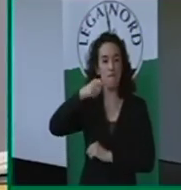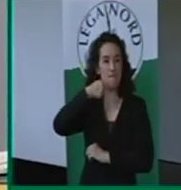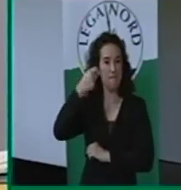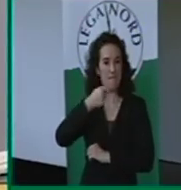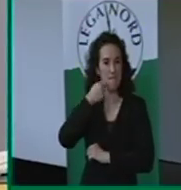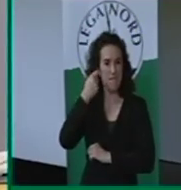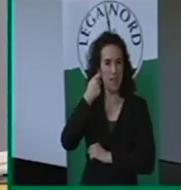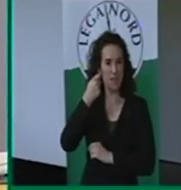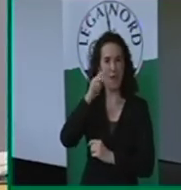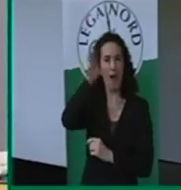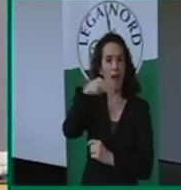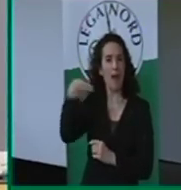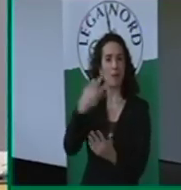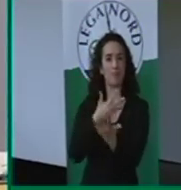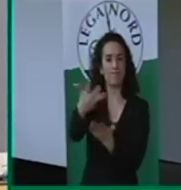raccontarvi